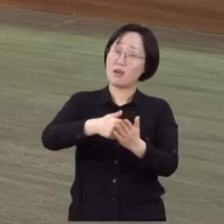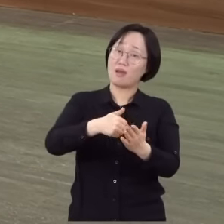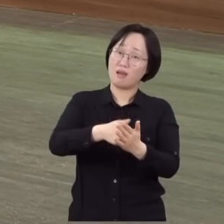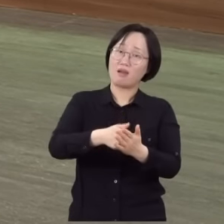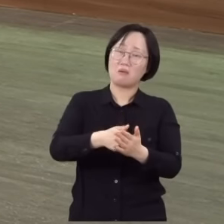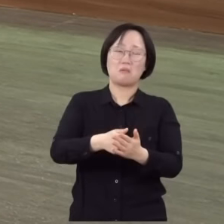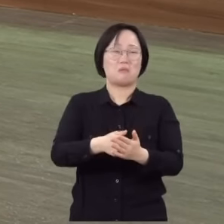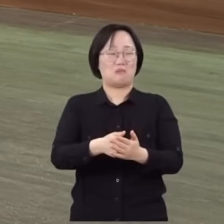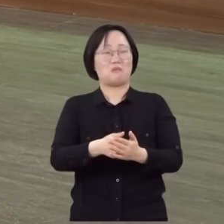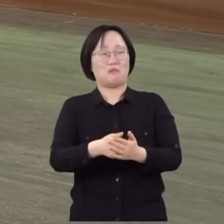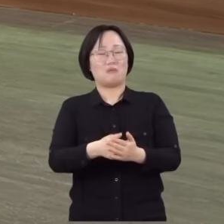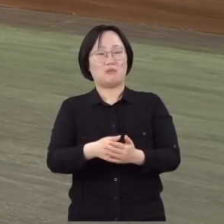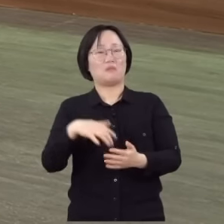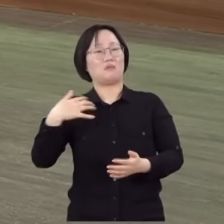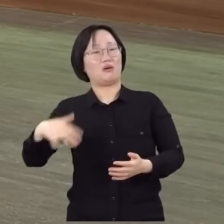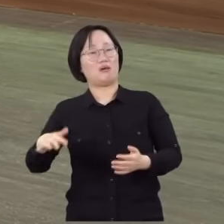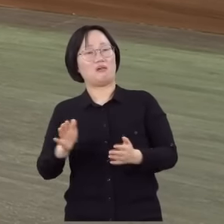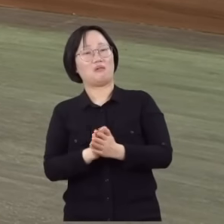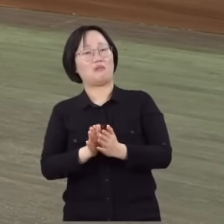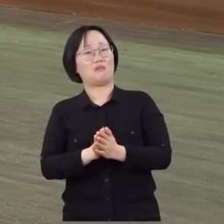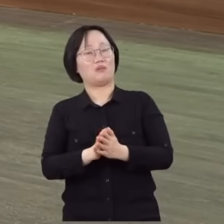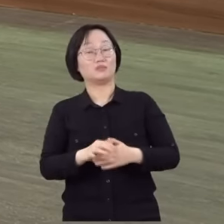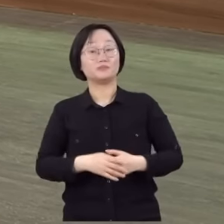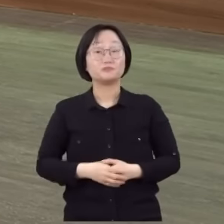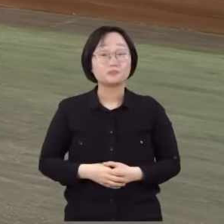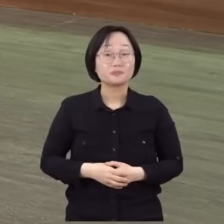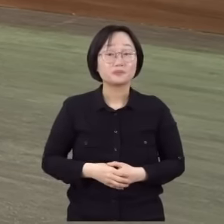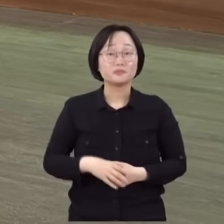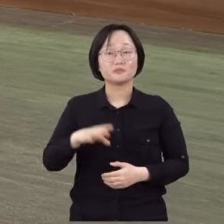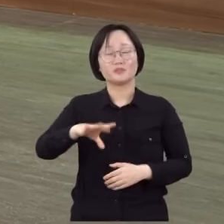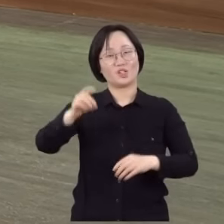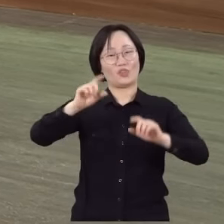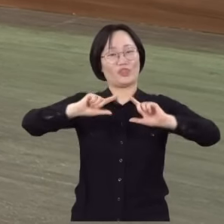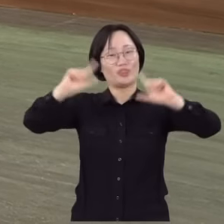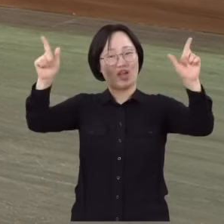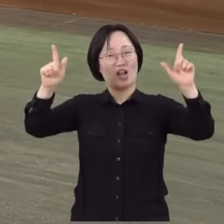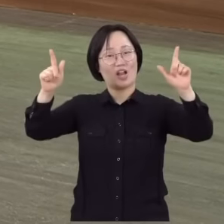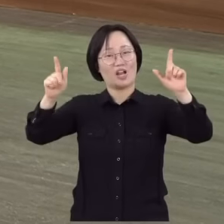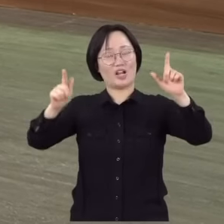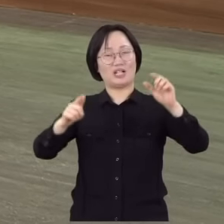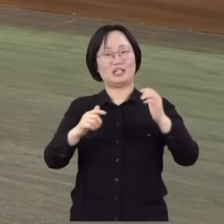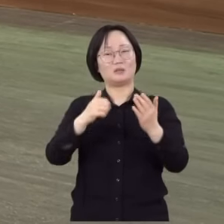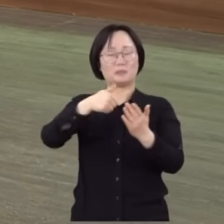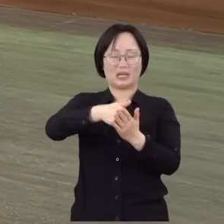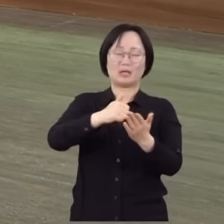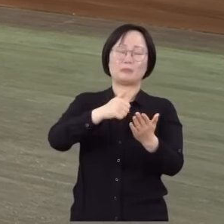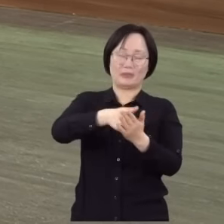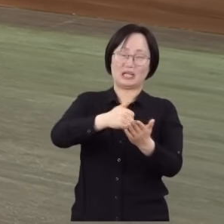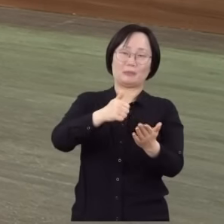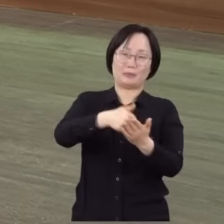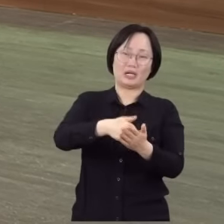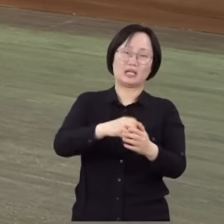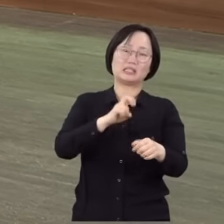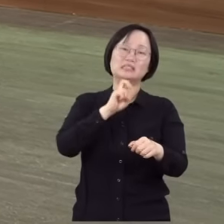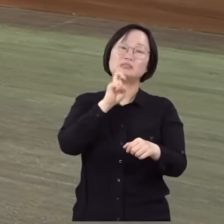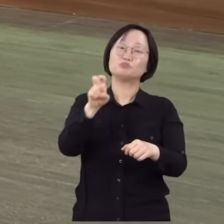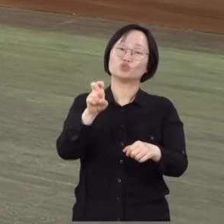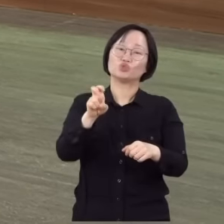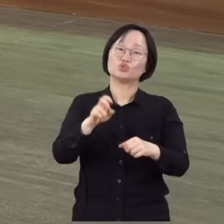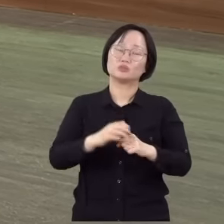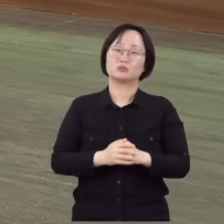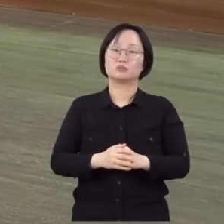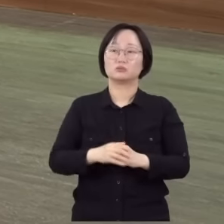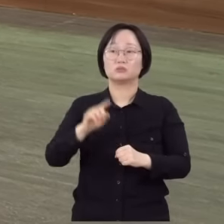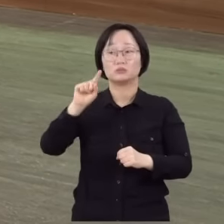절 세 번 하는데 20분이 걸렸는데 그다음 날 그다음날 그